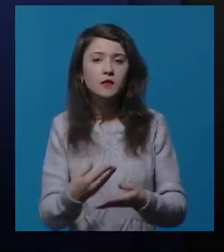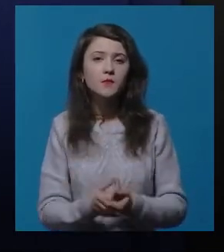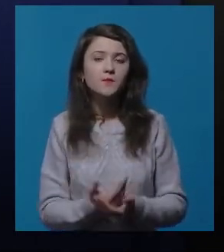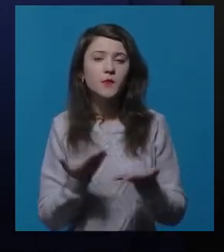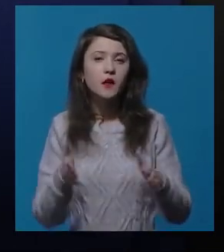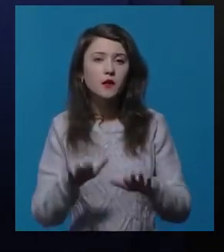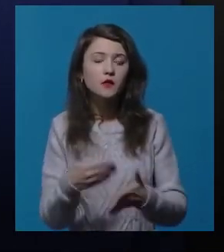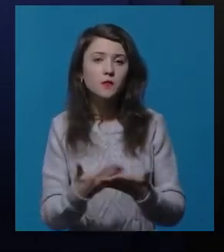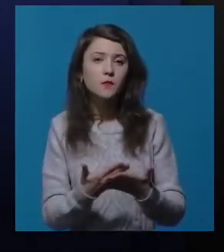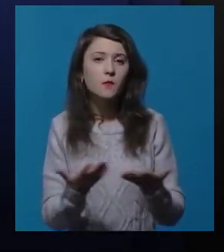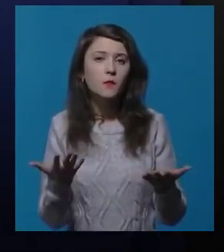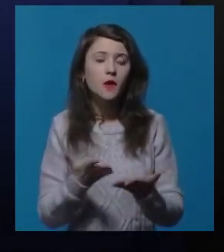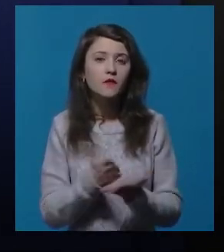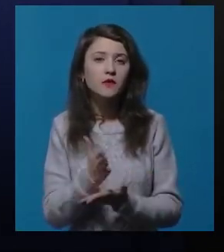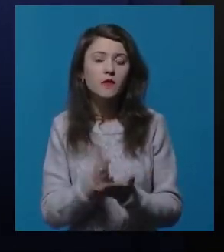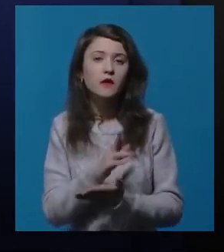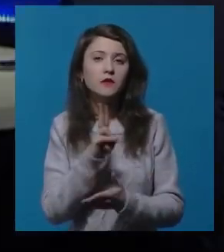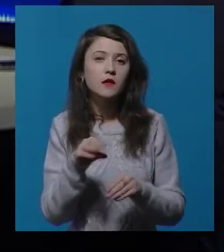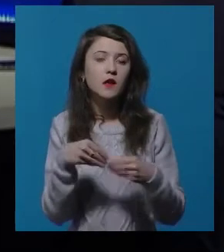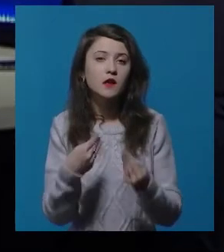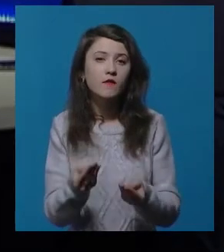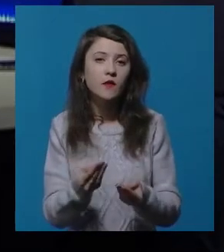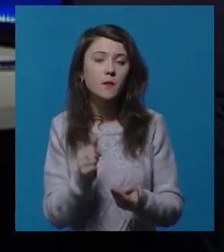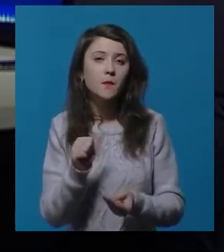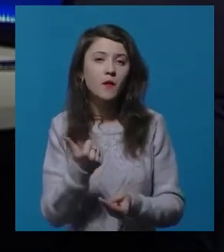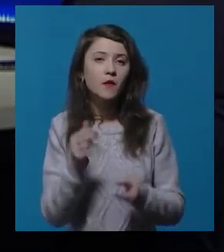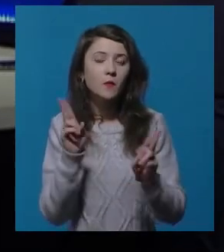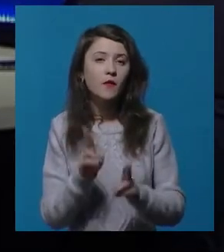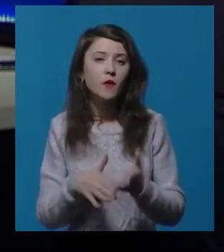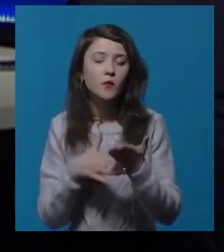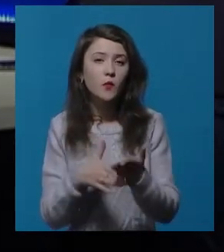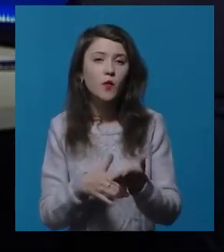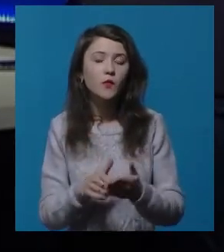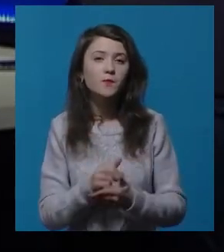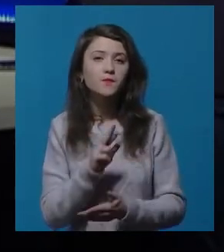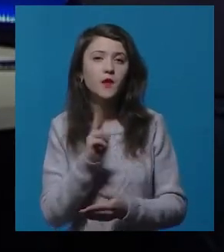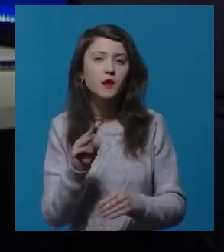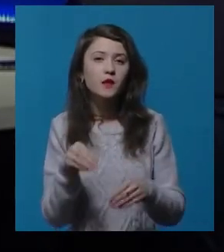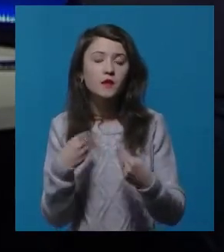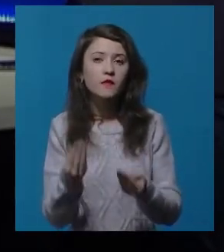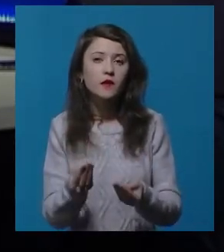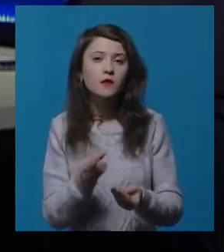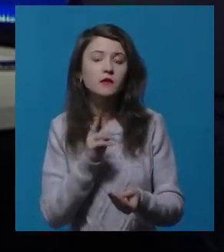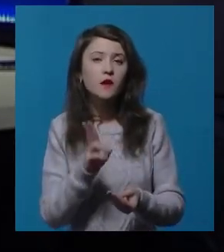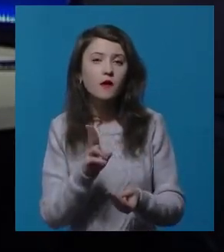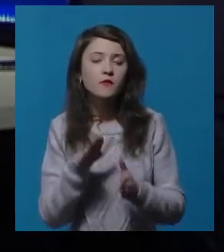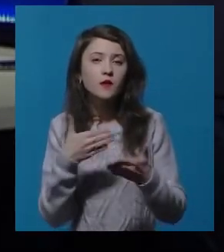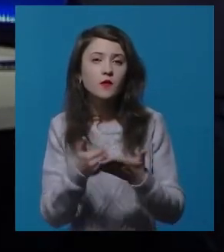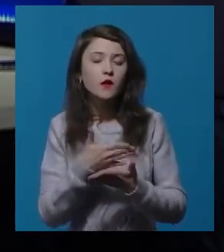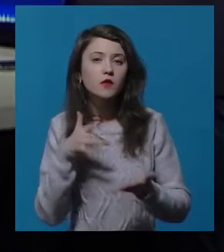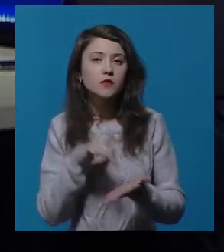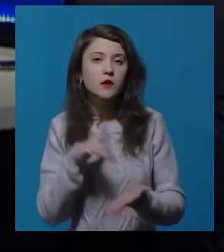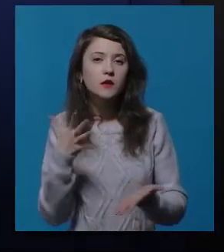залишити, наприклад, в певній сфері, як надавати первинну правову допомогу, як надавати, як звертатися до нашого центру, які